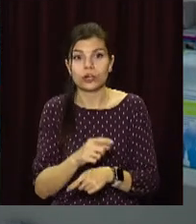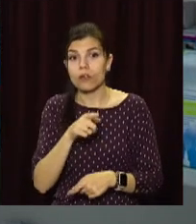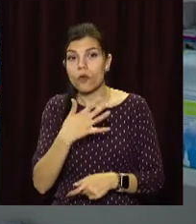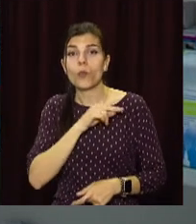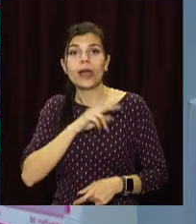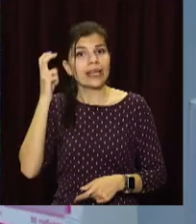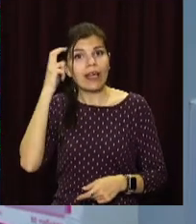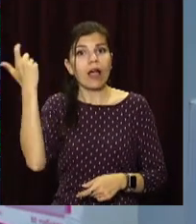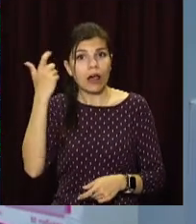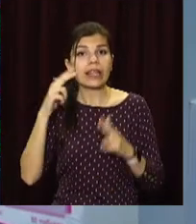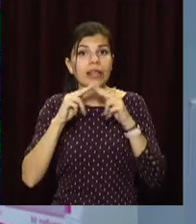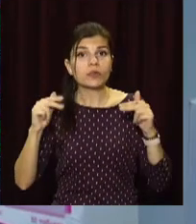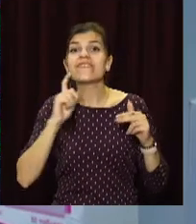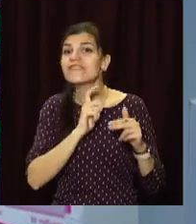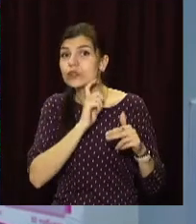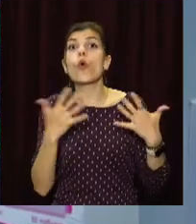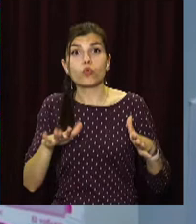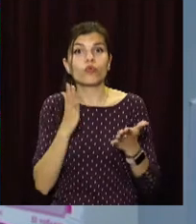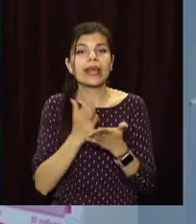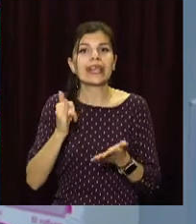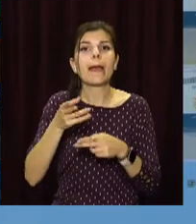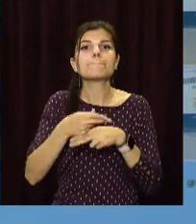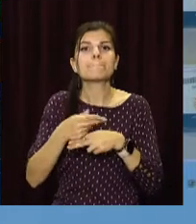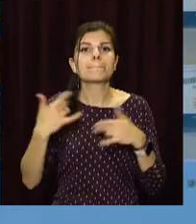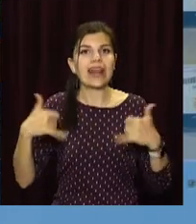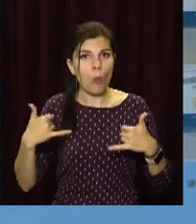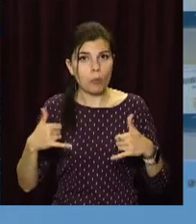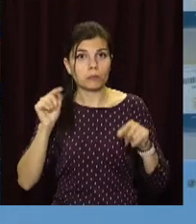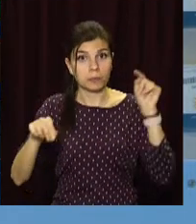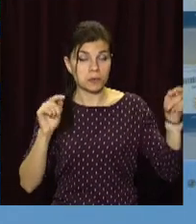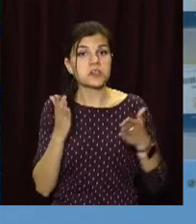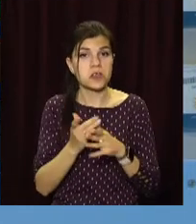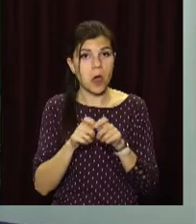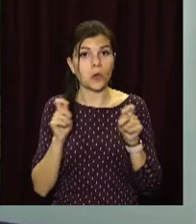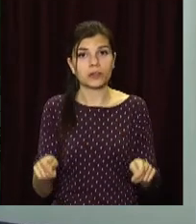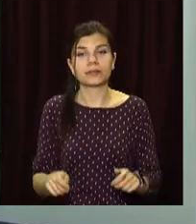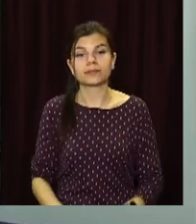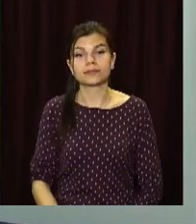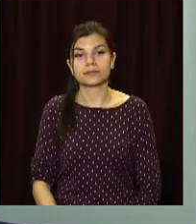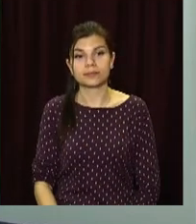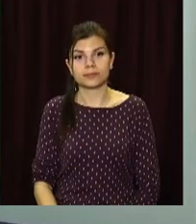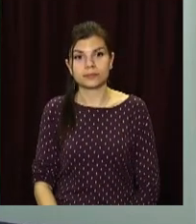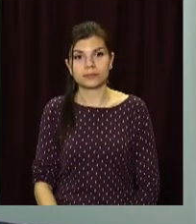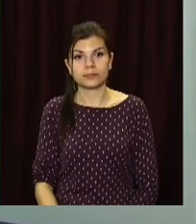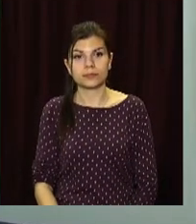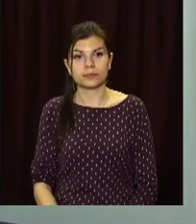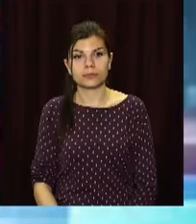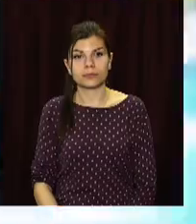працюють у Києві, Харкові, Дніпрі, Вінниці та Маріуполі. Анастасія Васильєва, Роман Харченко, Open News, телеканал